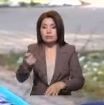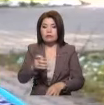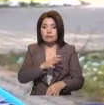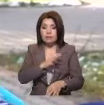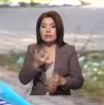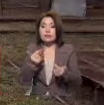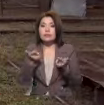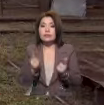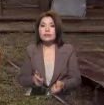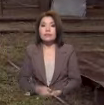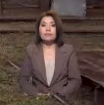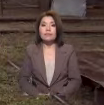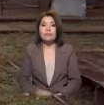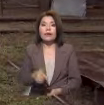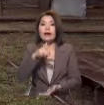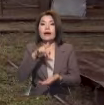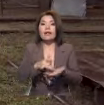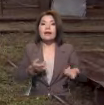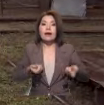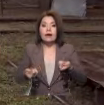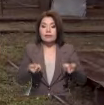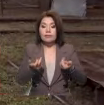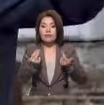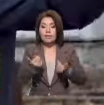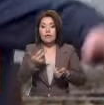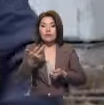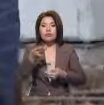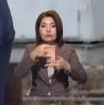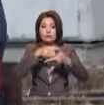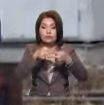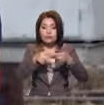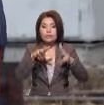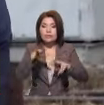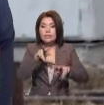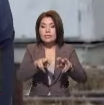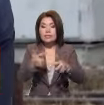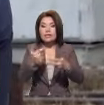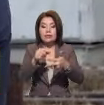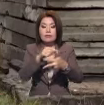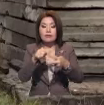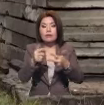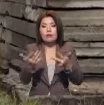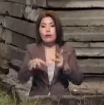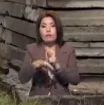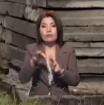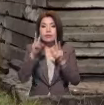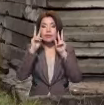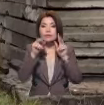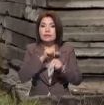Оны мойындаймыз. Қала әкімдігі мектеп салуға 3 бірдей нұсқа қарастырған, бірақ қайсын таңдарын өздері білмей